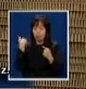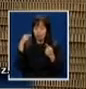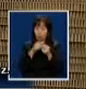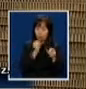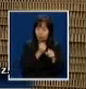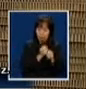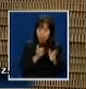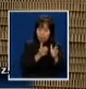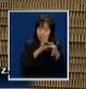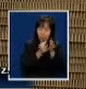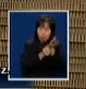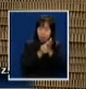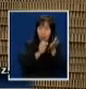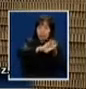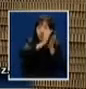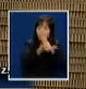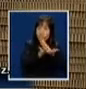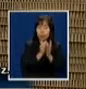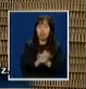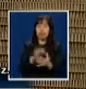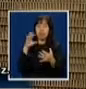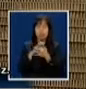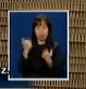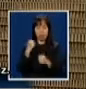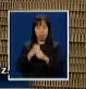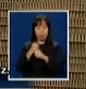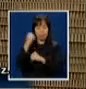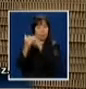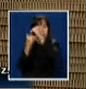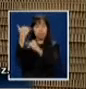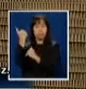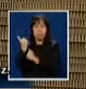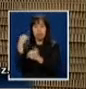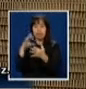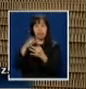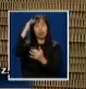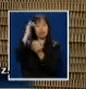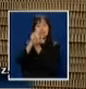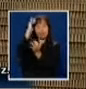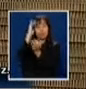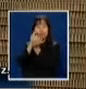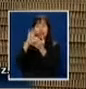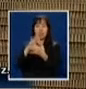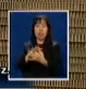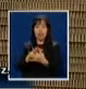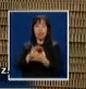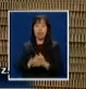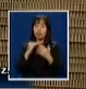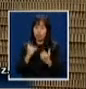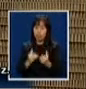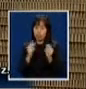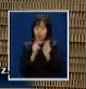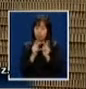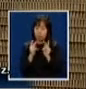งานทางด้านการปฏิรูปซึ่งได้มีการเคลื่อนไหวคืบหน้าไปนะครับก็คือในเรื่องของตำรวจครับคณะกรรมการซึ่ง